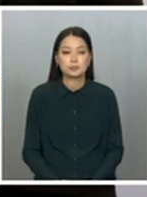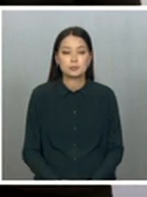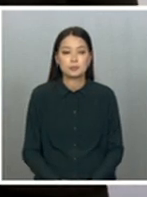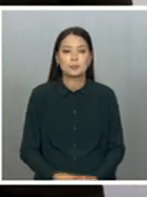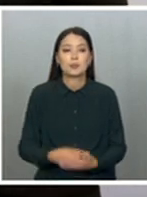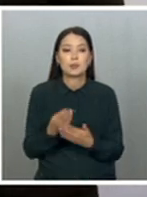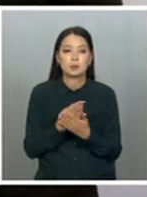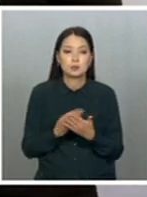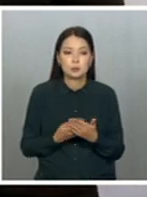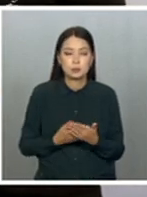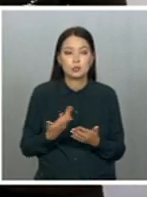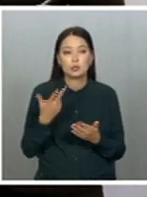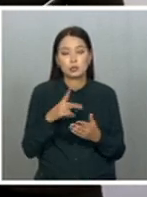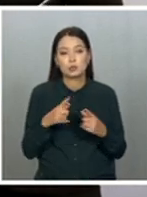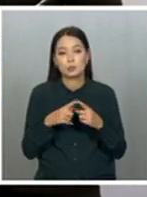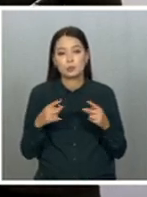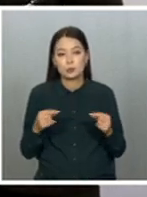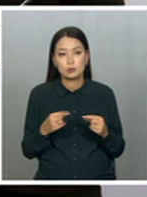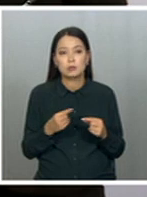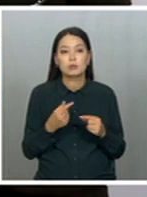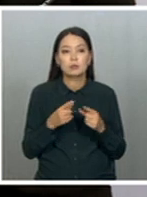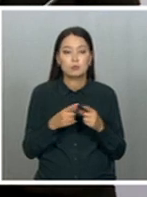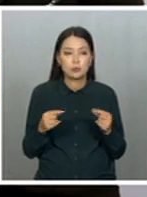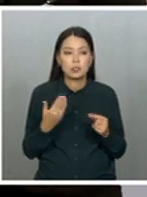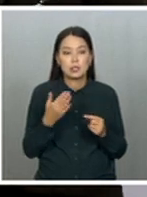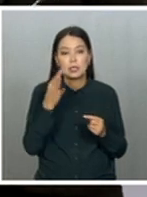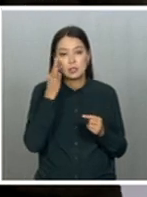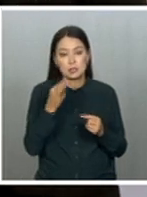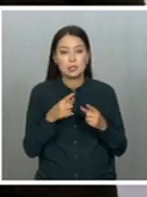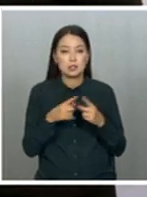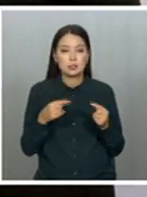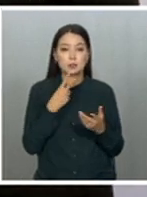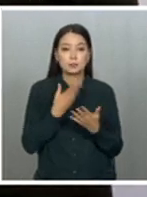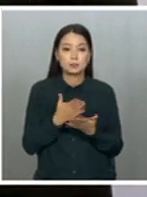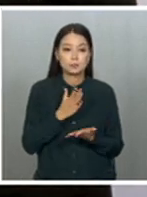Суретте 3 бұрышты дұрыс қиық пирамида бейнеленген.